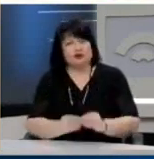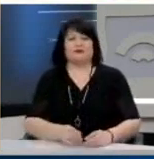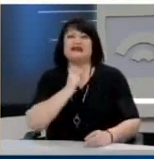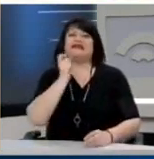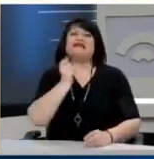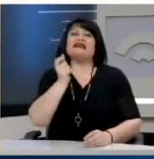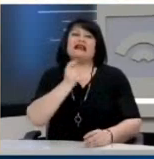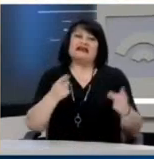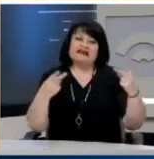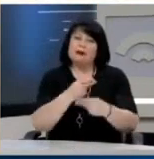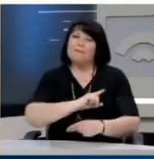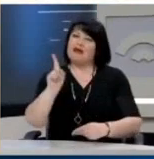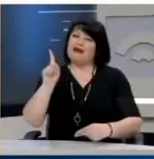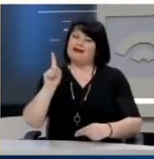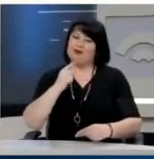είχατε προδιαγεγραμμένη,